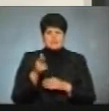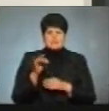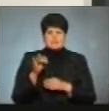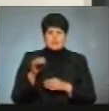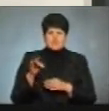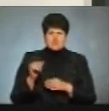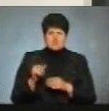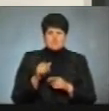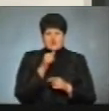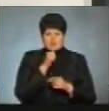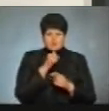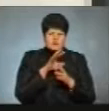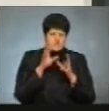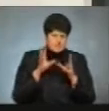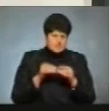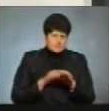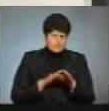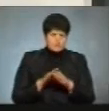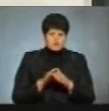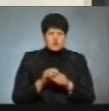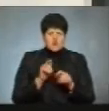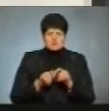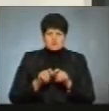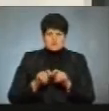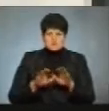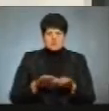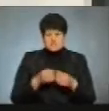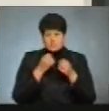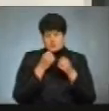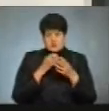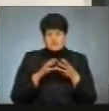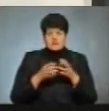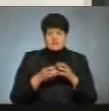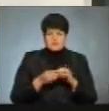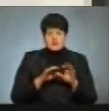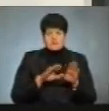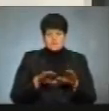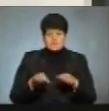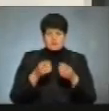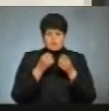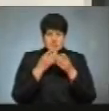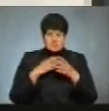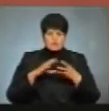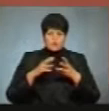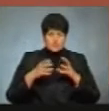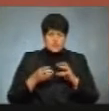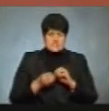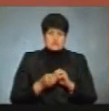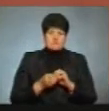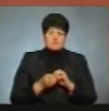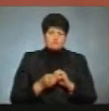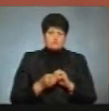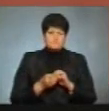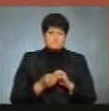гідравлічні випробування, все повністю обстежується і дається позитивний висновок. І після позитивного висновку